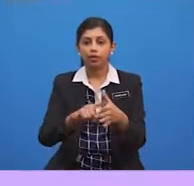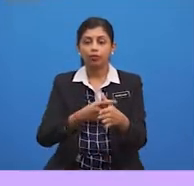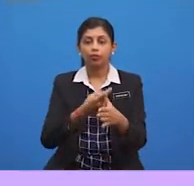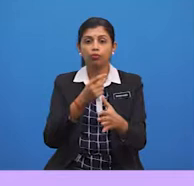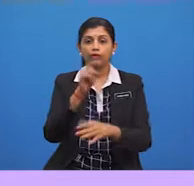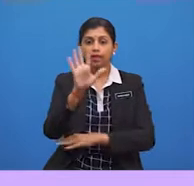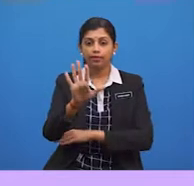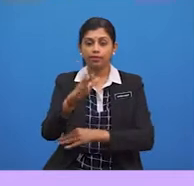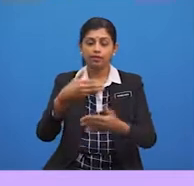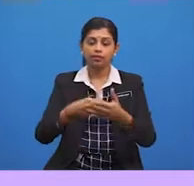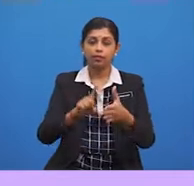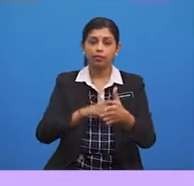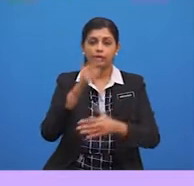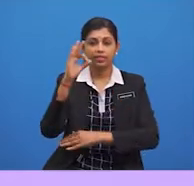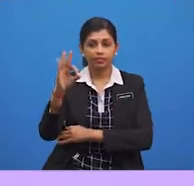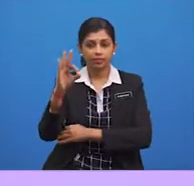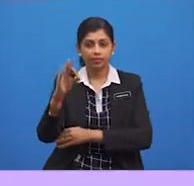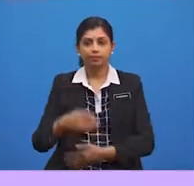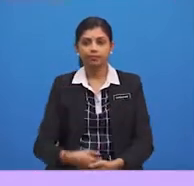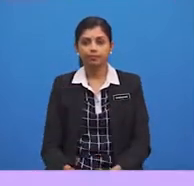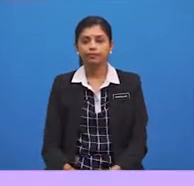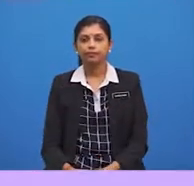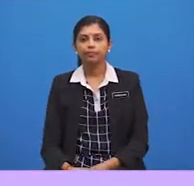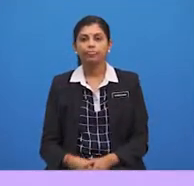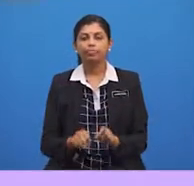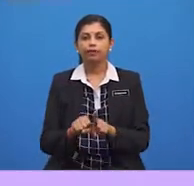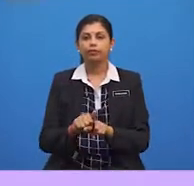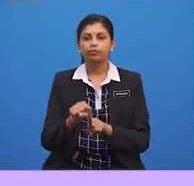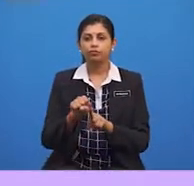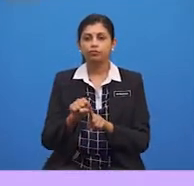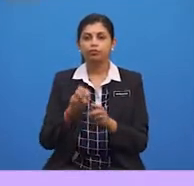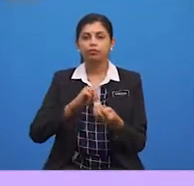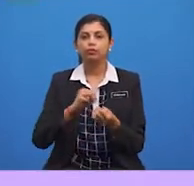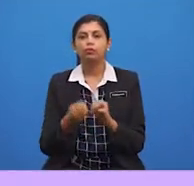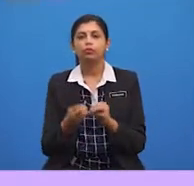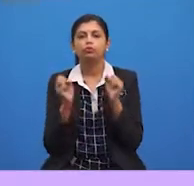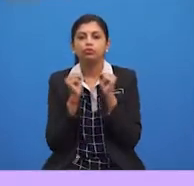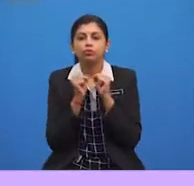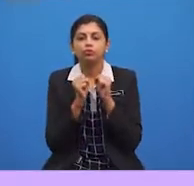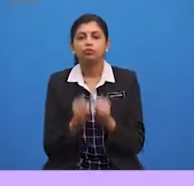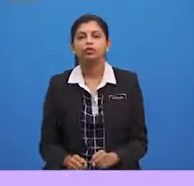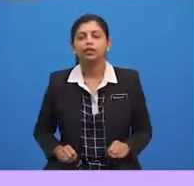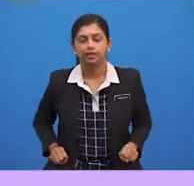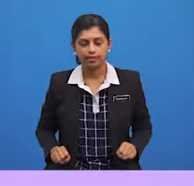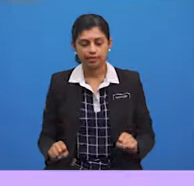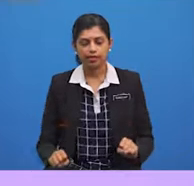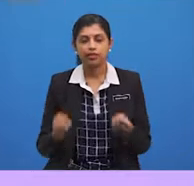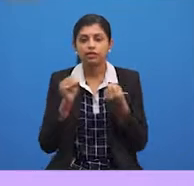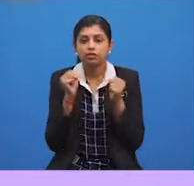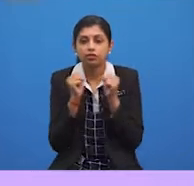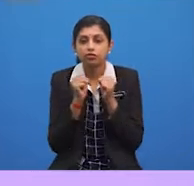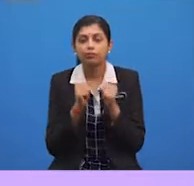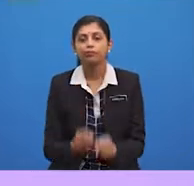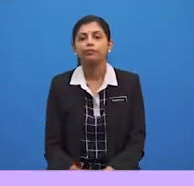Mei hingga September. Suhu musim sejuk pula adalah sederhana sejuk